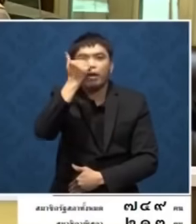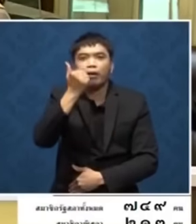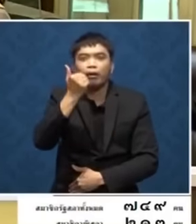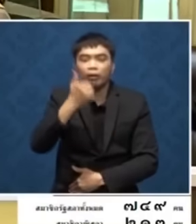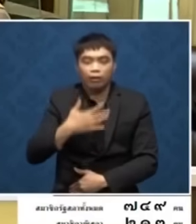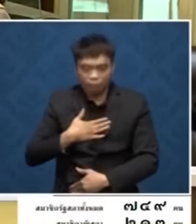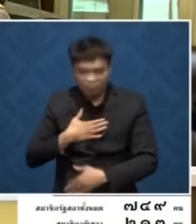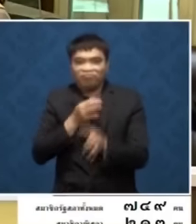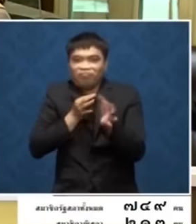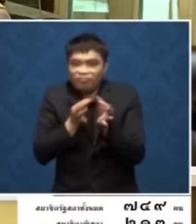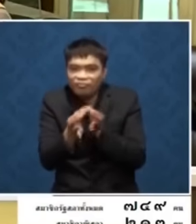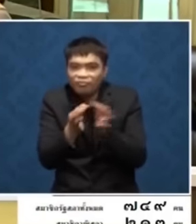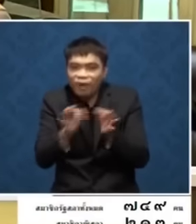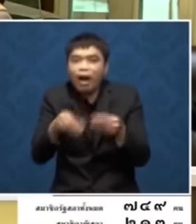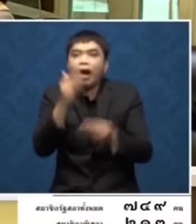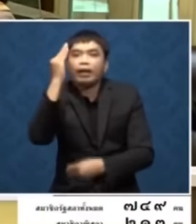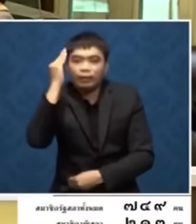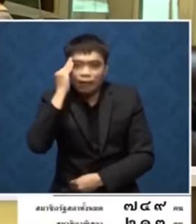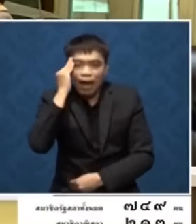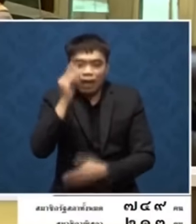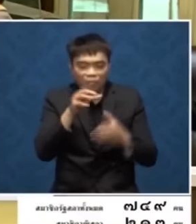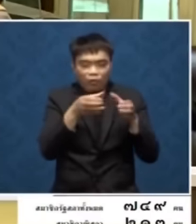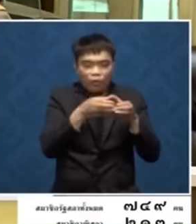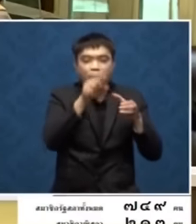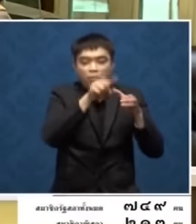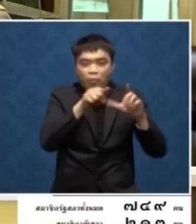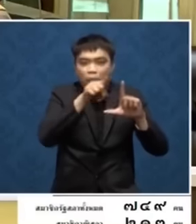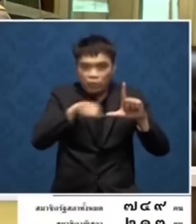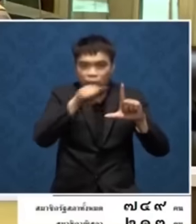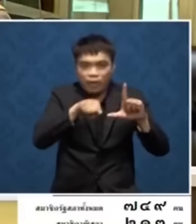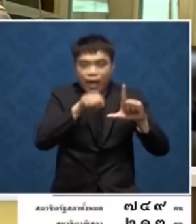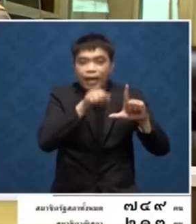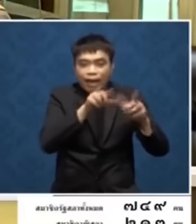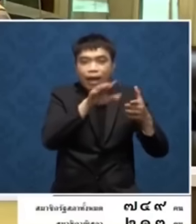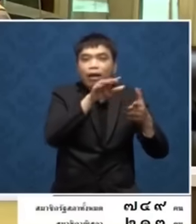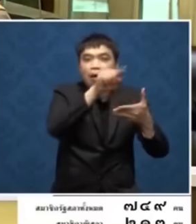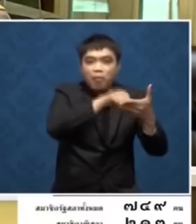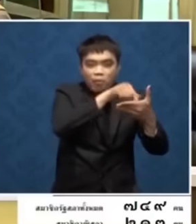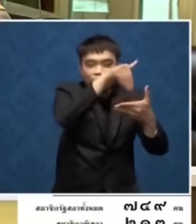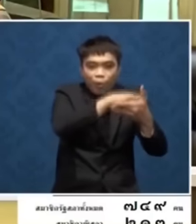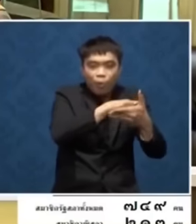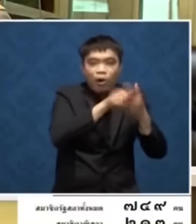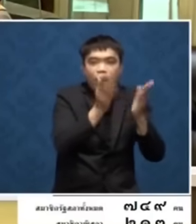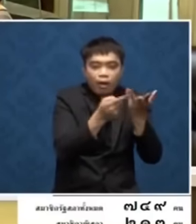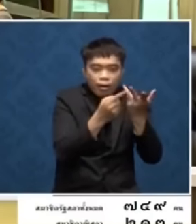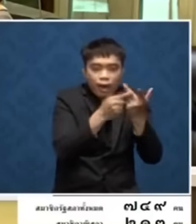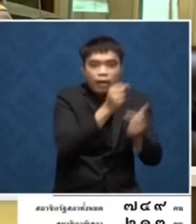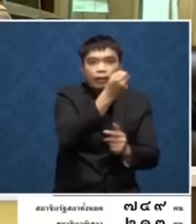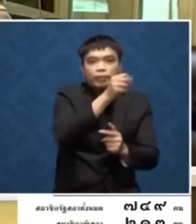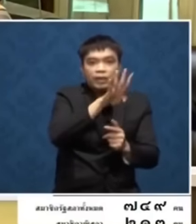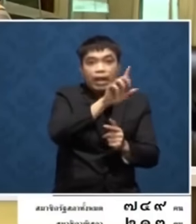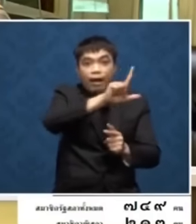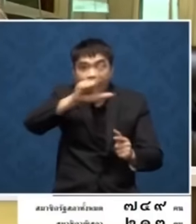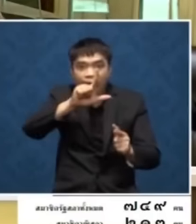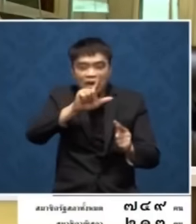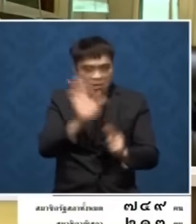นอีกครับว่าเสียงที่พรรคก้าวไกลได้จากพี่น้องประชาชนนั้น14ล้านเสียงนะครับอย่าสำคัญผิดว่า